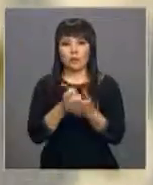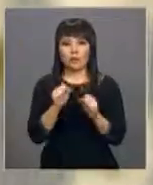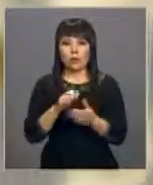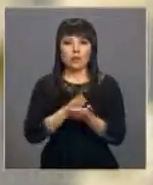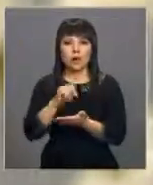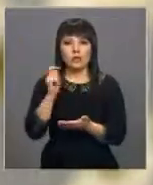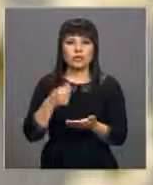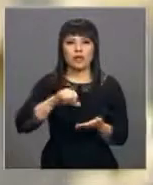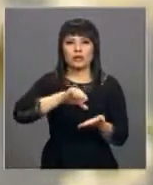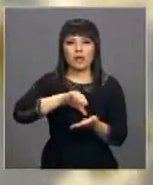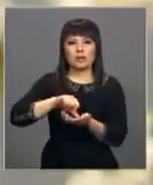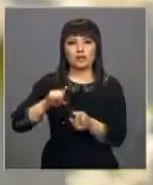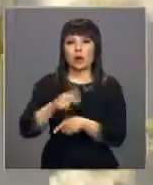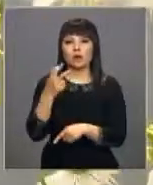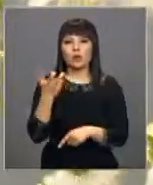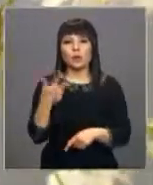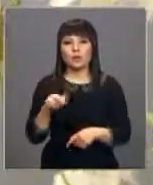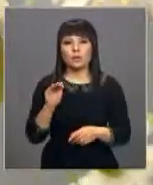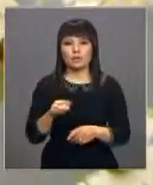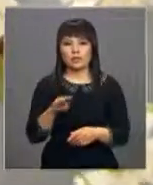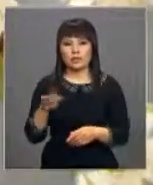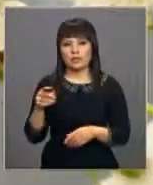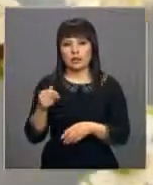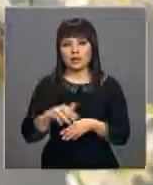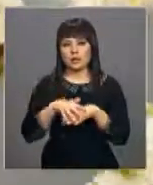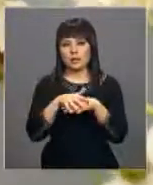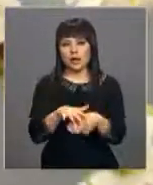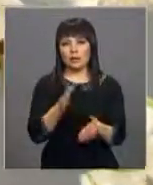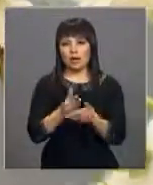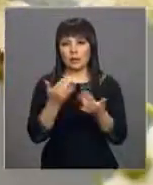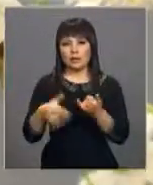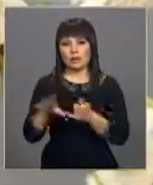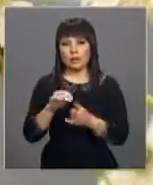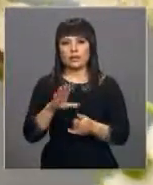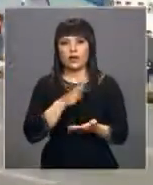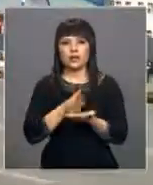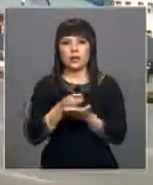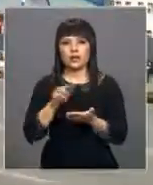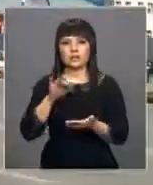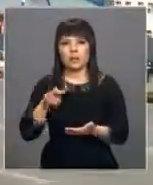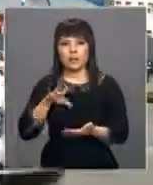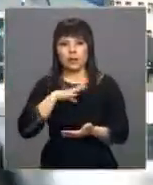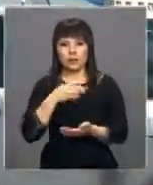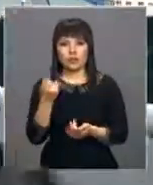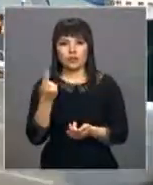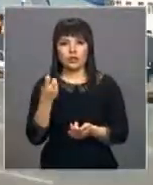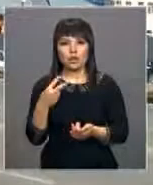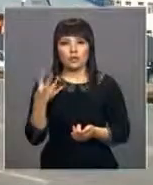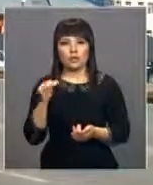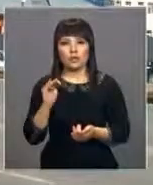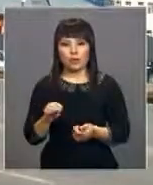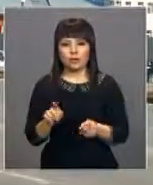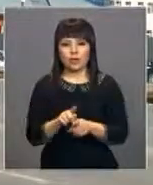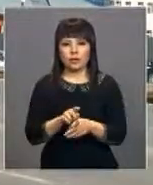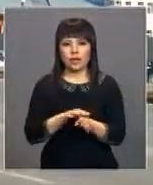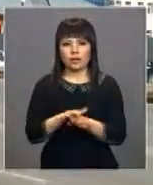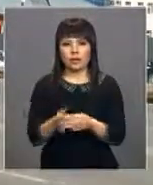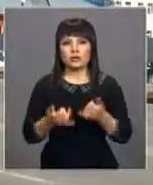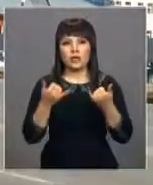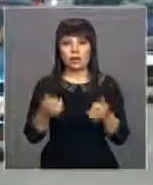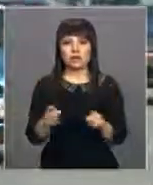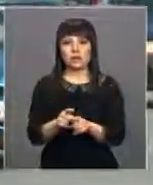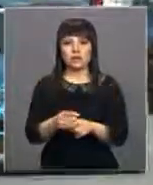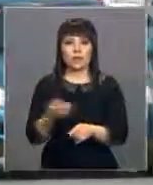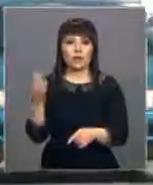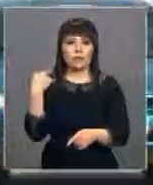Отан соғысының ардагерлеріне 330 мың теңгеден берілмек. Ал тылда тер төккендерге 124 мың теңгеден және оларға